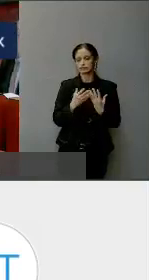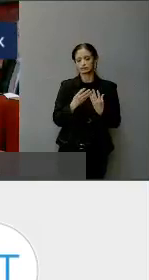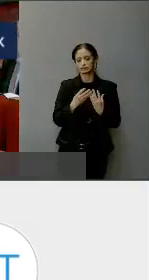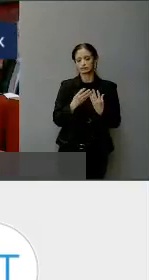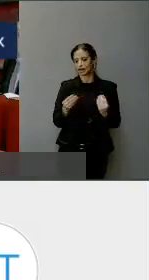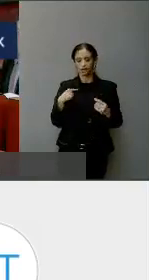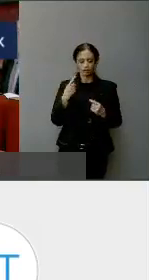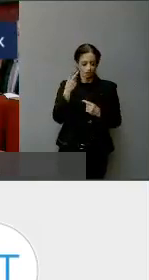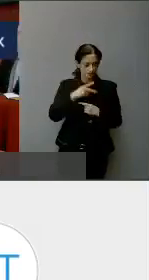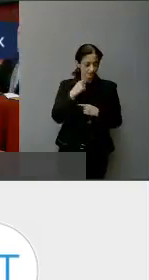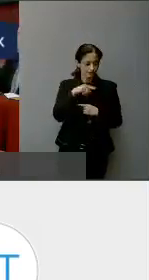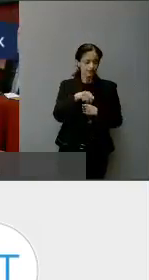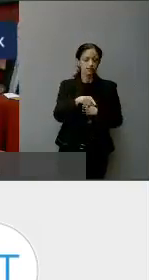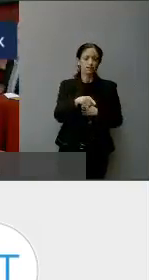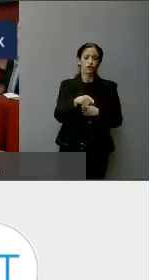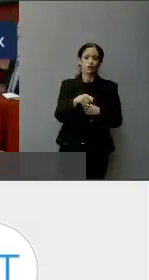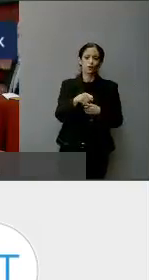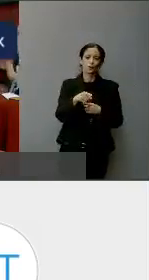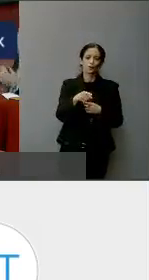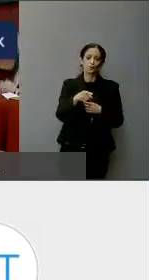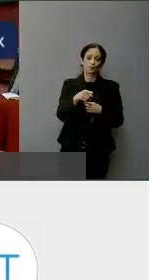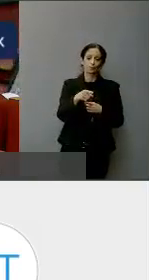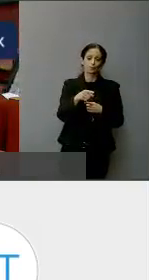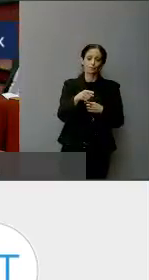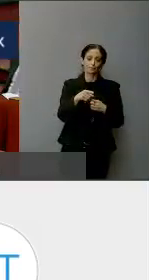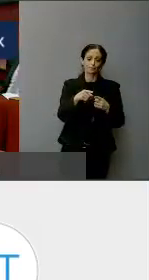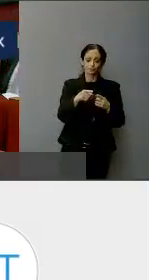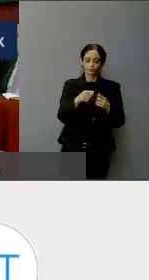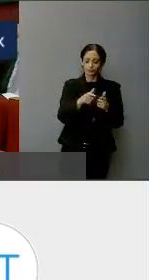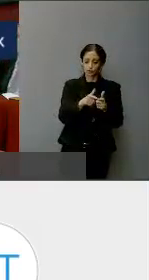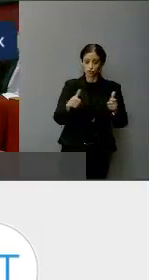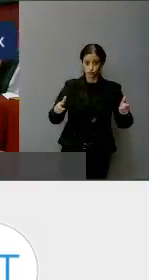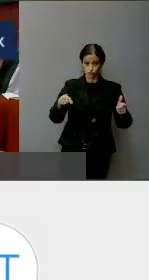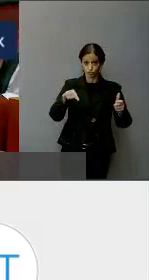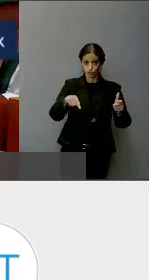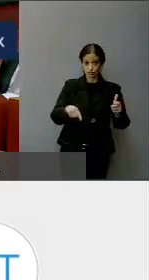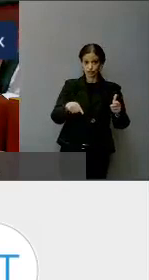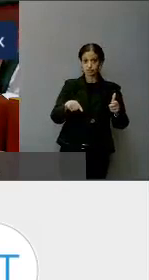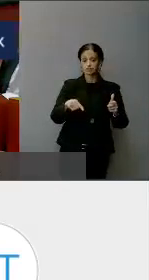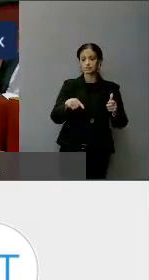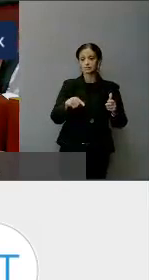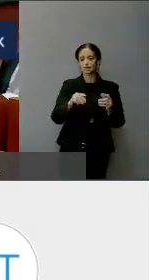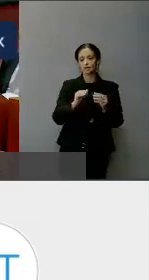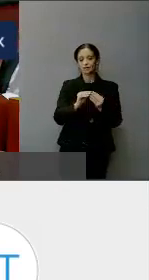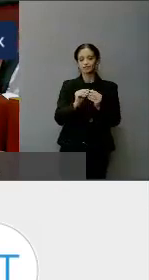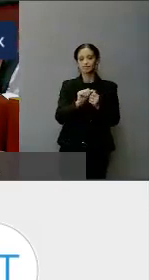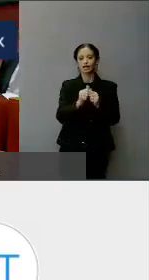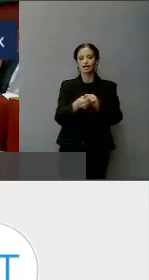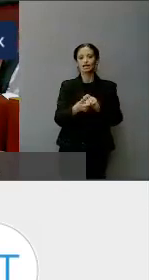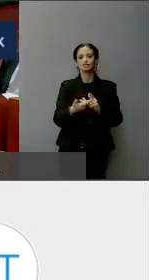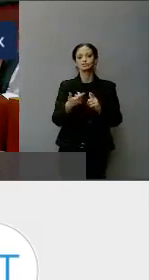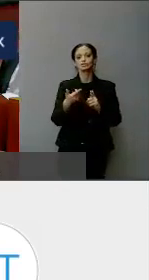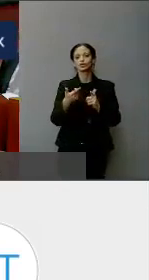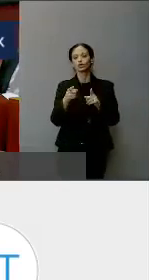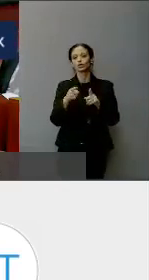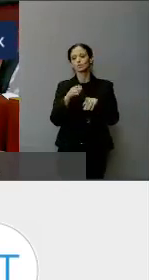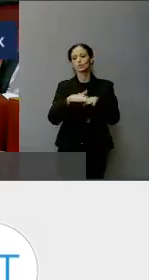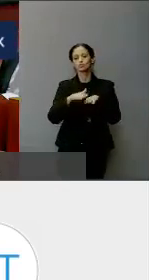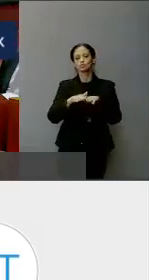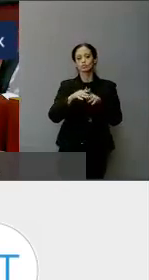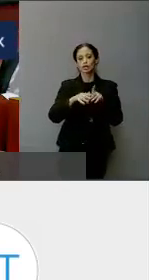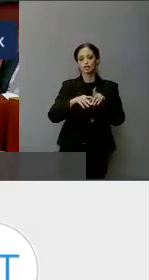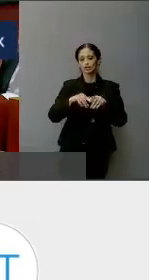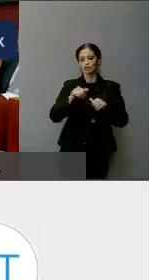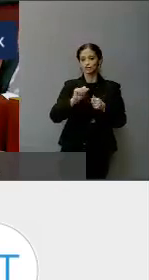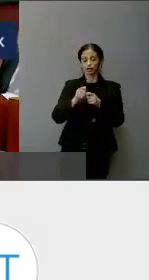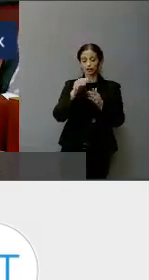totale o parziale dello strumento urbanistico comunale attraverso la procedura di una variante voi non avete coraggio